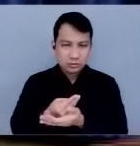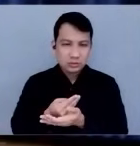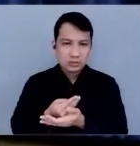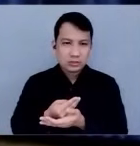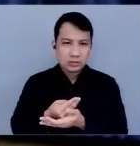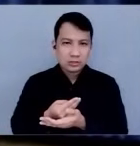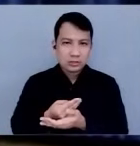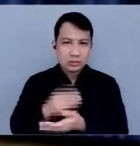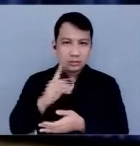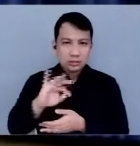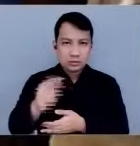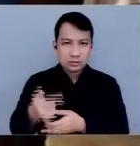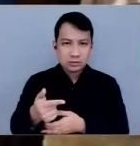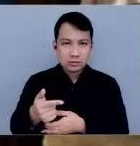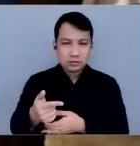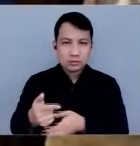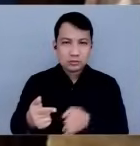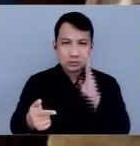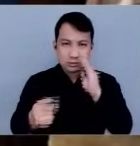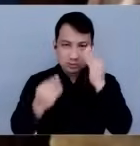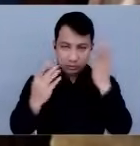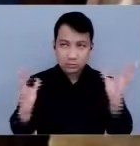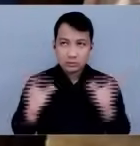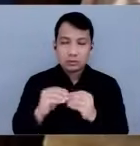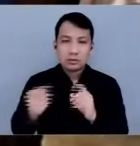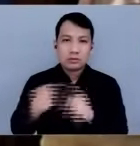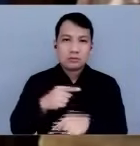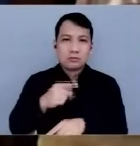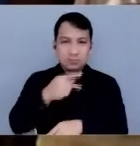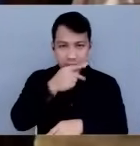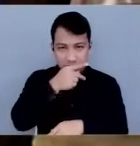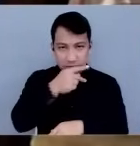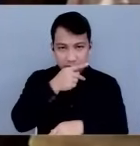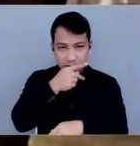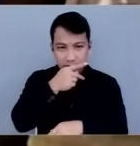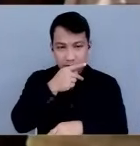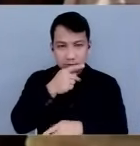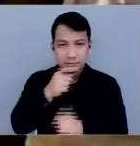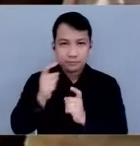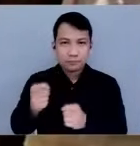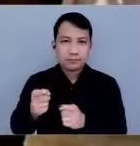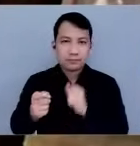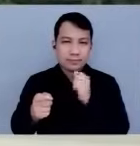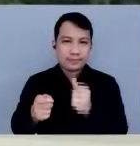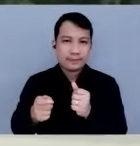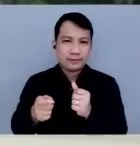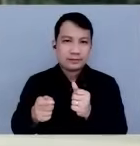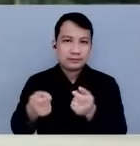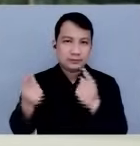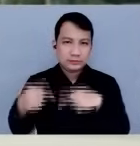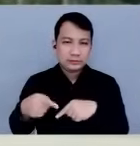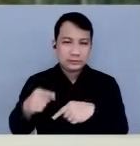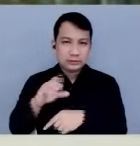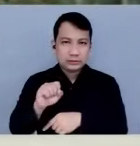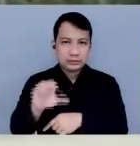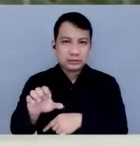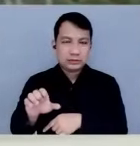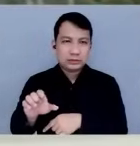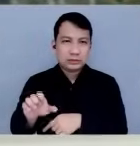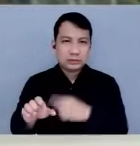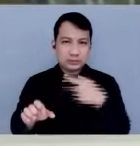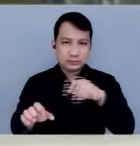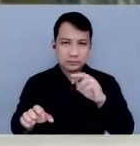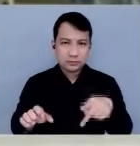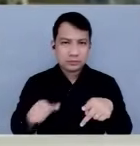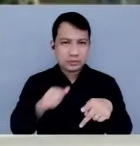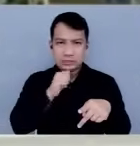DILG Secretary Benner Abalos na galing sa mga pribadong individual ang pabuya na dismayado umano sa takbo ng kaso. Sabi naman ng PNP, hindi bago